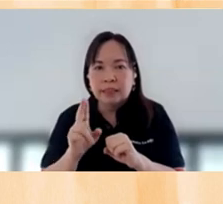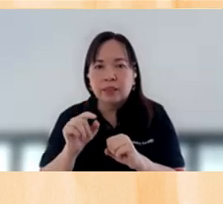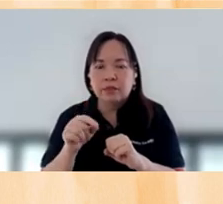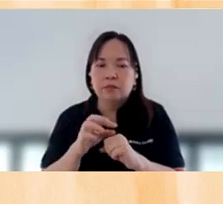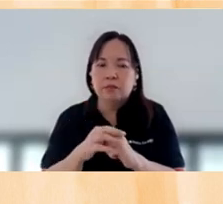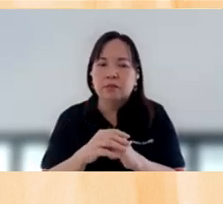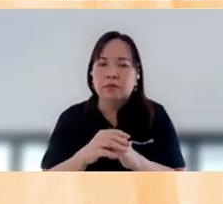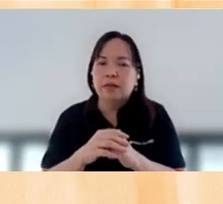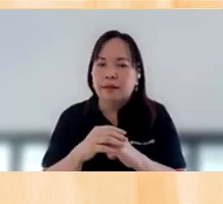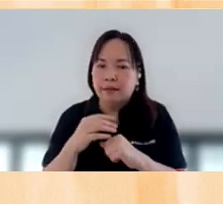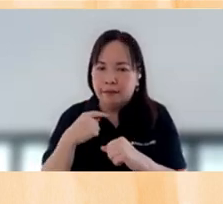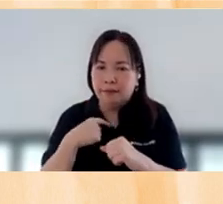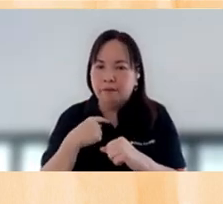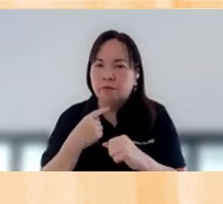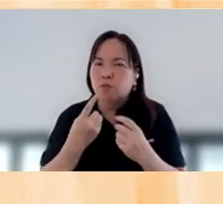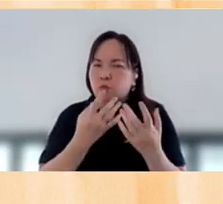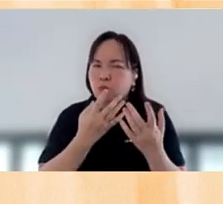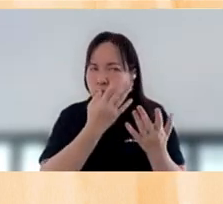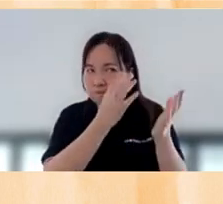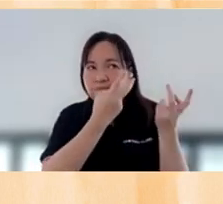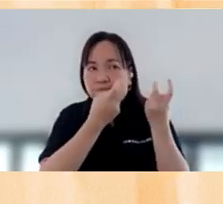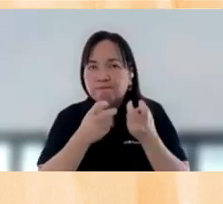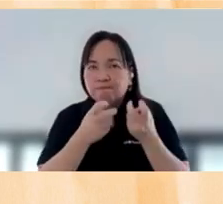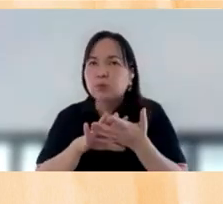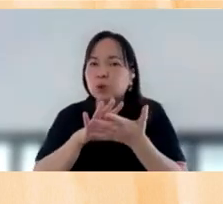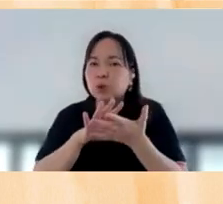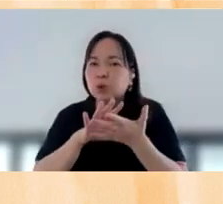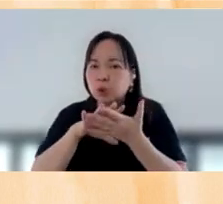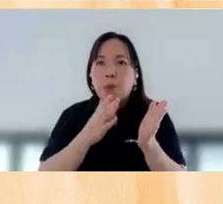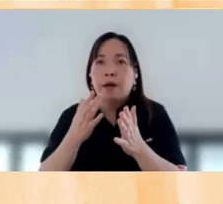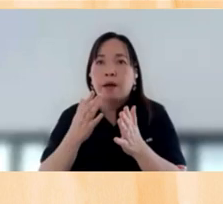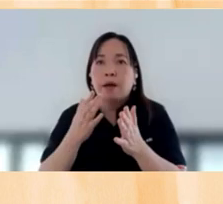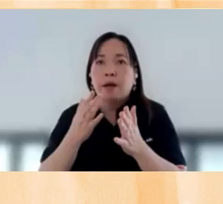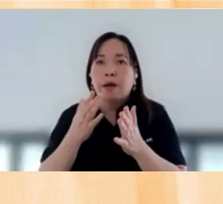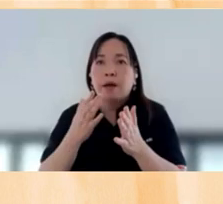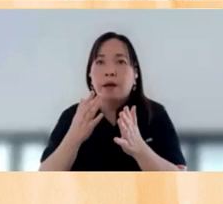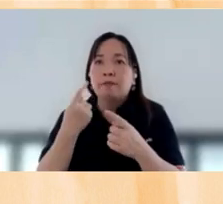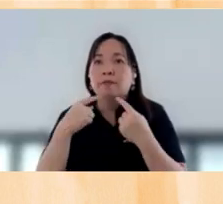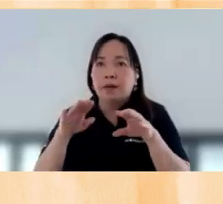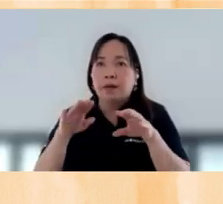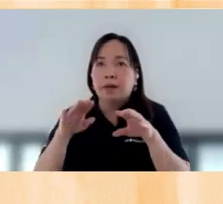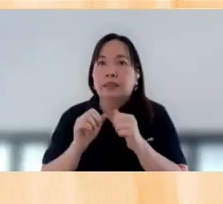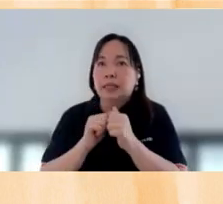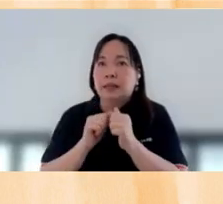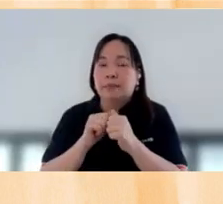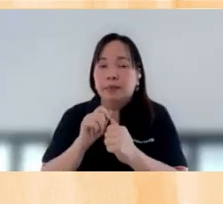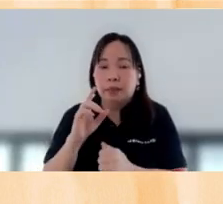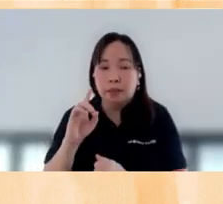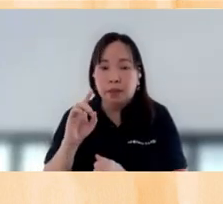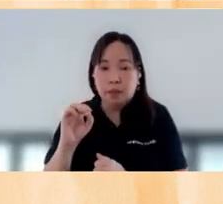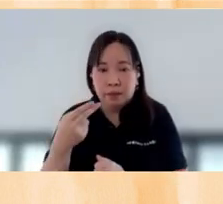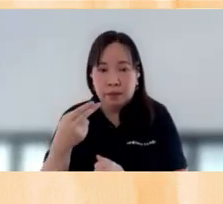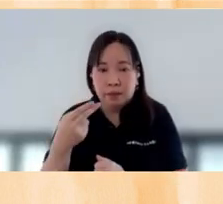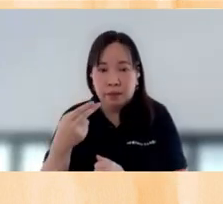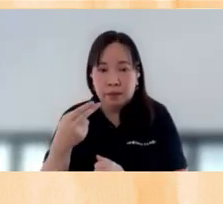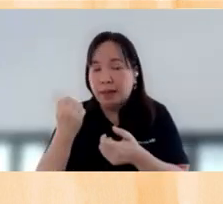ang aming mga ginagawa para sa learners' health. Kasama ang DOH at ibang partner, tinataguyod natin ang mental health ng mga